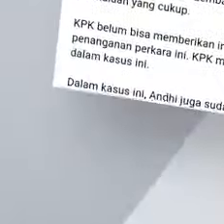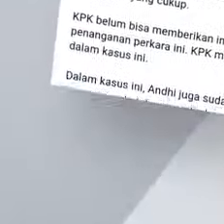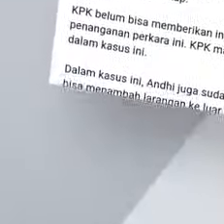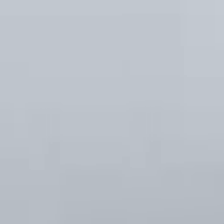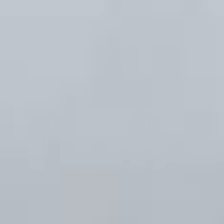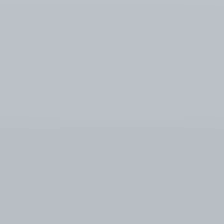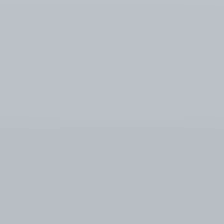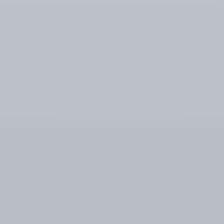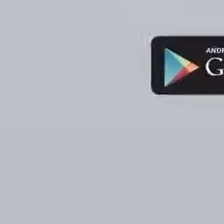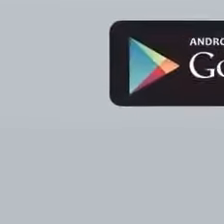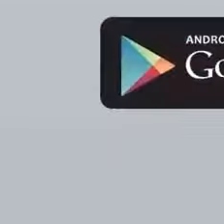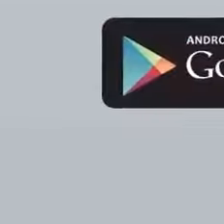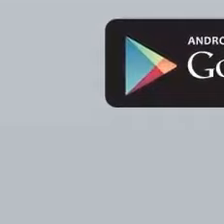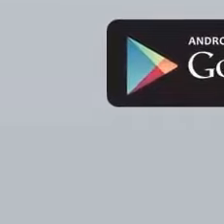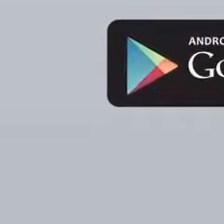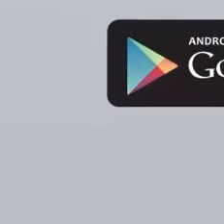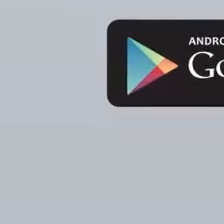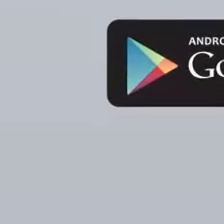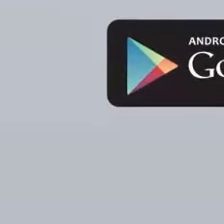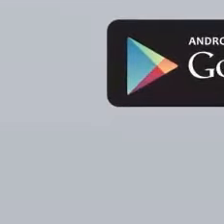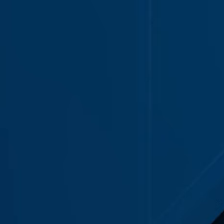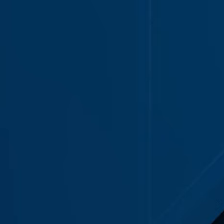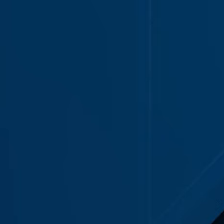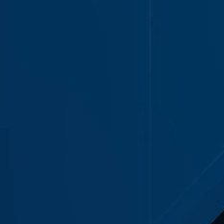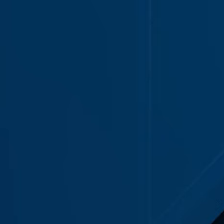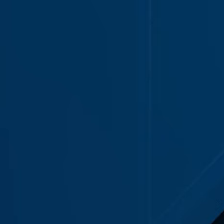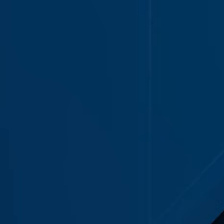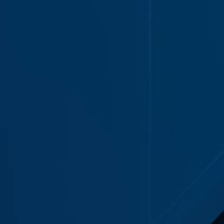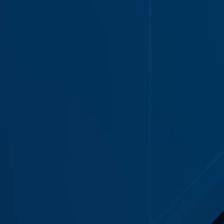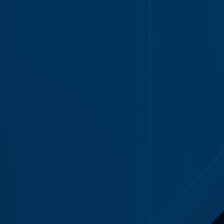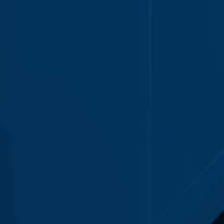informasi download Metro TV sekarang